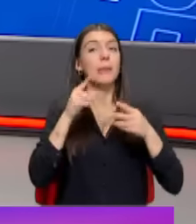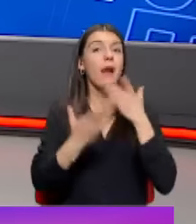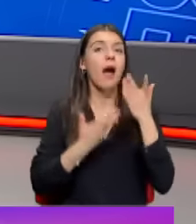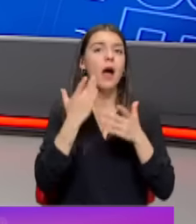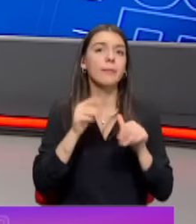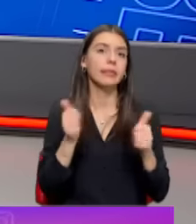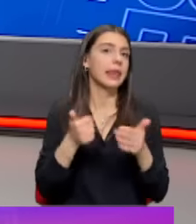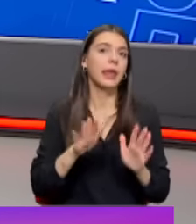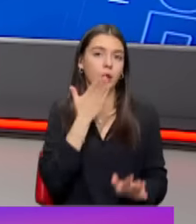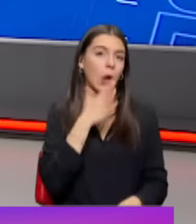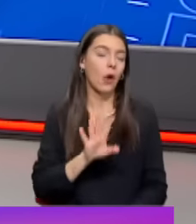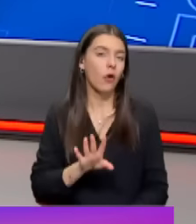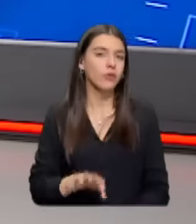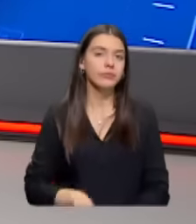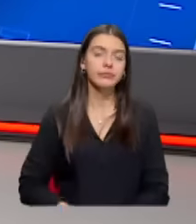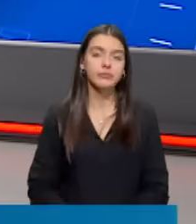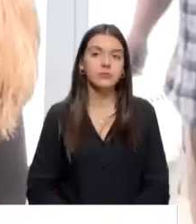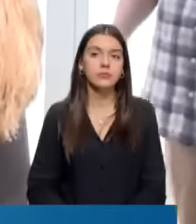alemi yok.